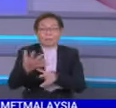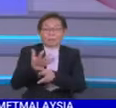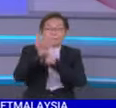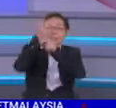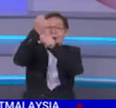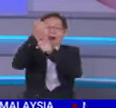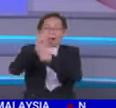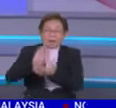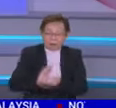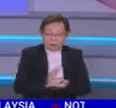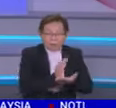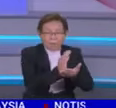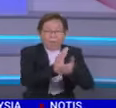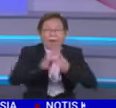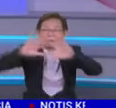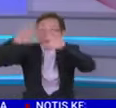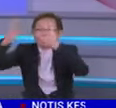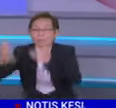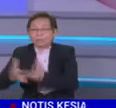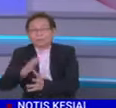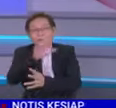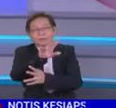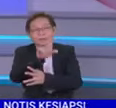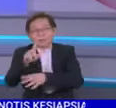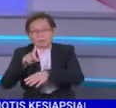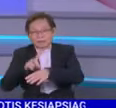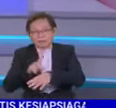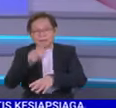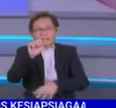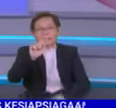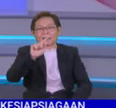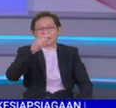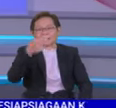dalam kejohanan kapal layar antarabangsa ke-31 di